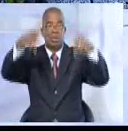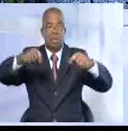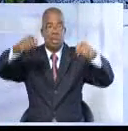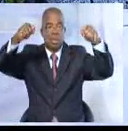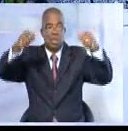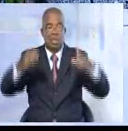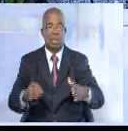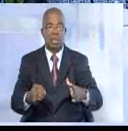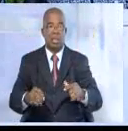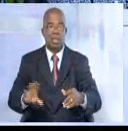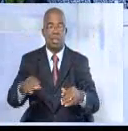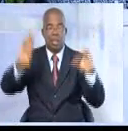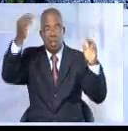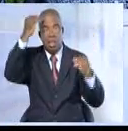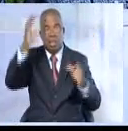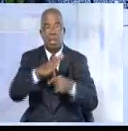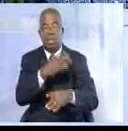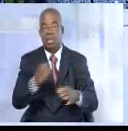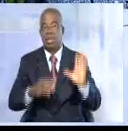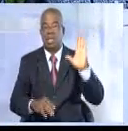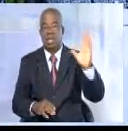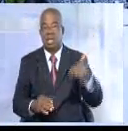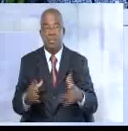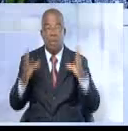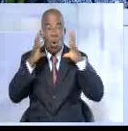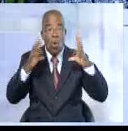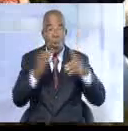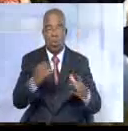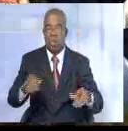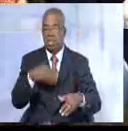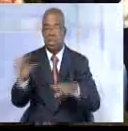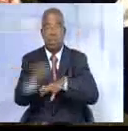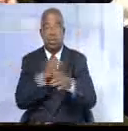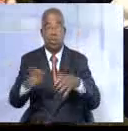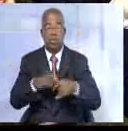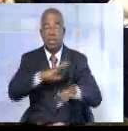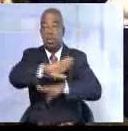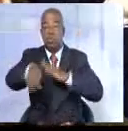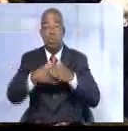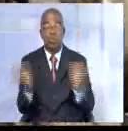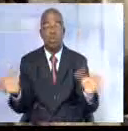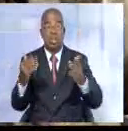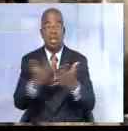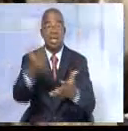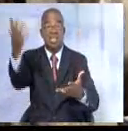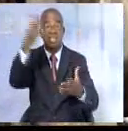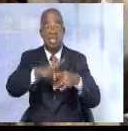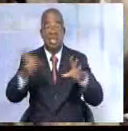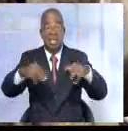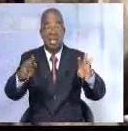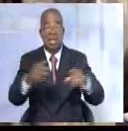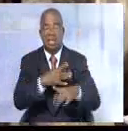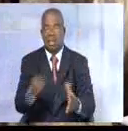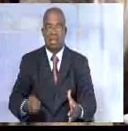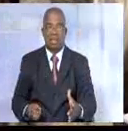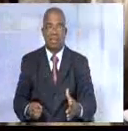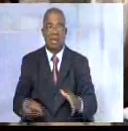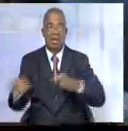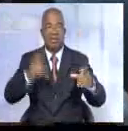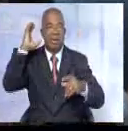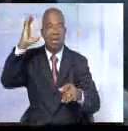par le ministre des Ressources animales et halieutiques, Kobina Kwasi Adjoumani. Le thème de cette conférence était